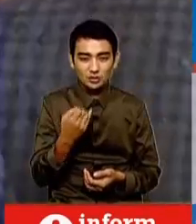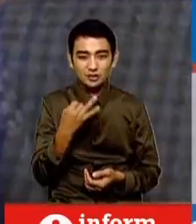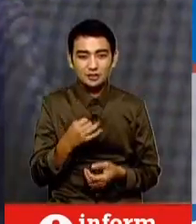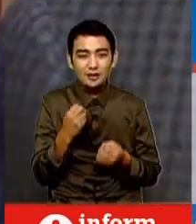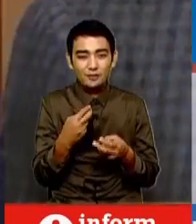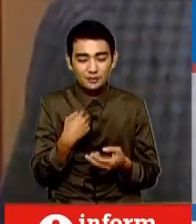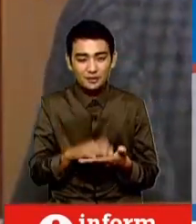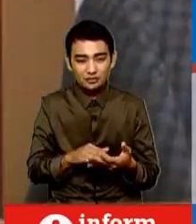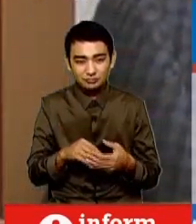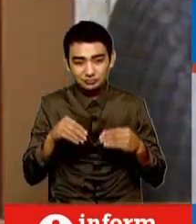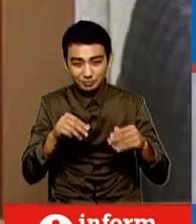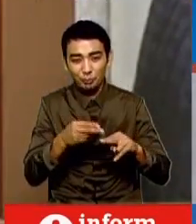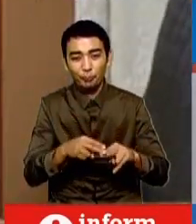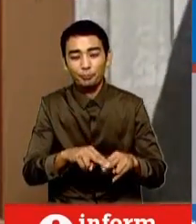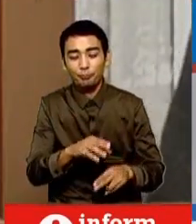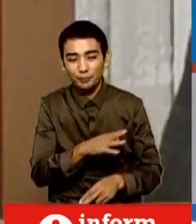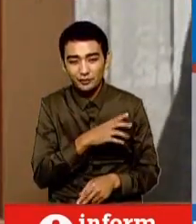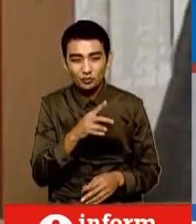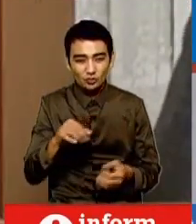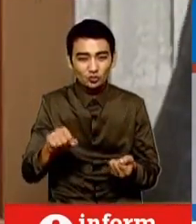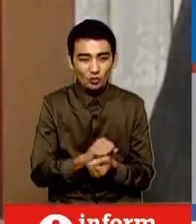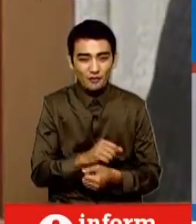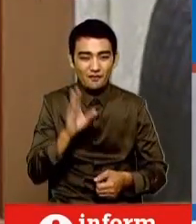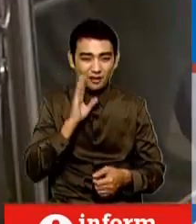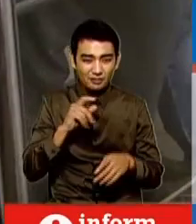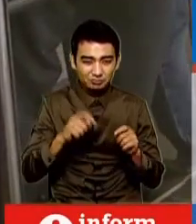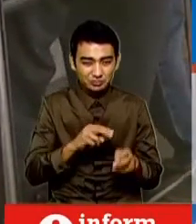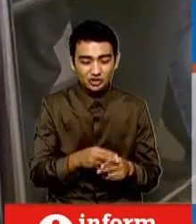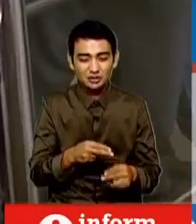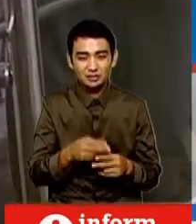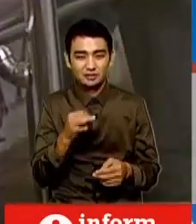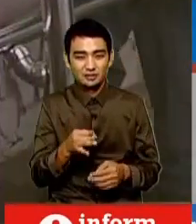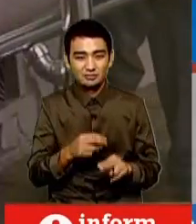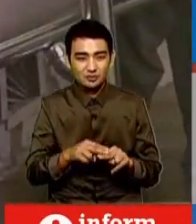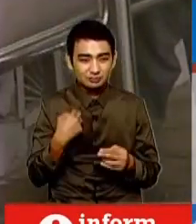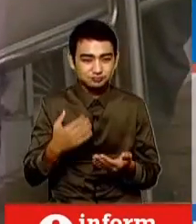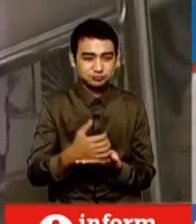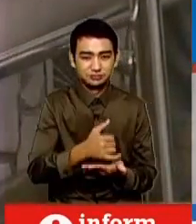жатырмыз. 30 мың жалпы. Бір гектар азайған жоқ, тек қана қосып жатырмын. Мұндай жиын алдағы